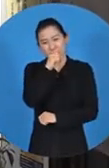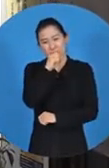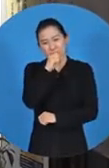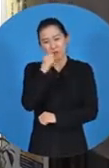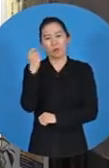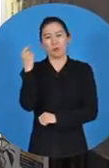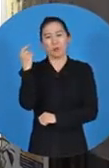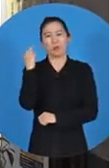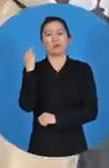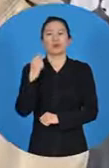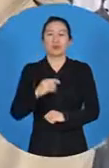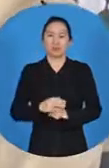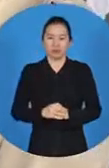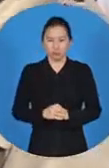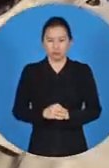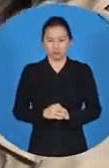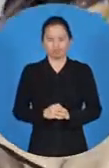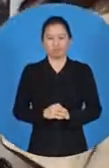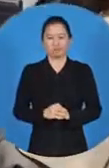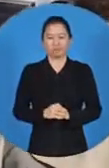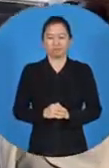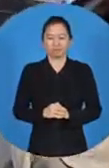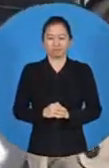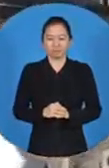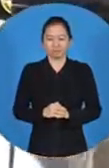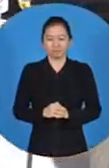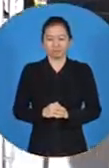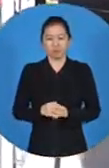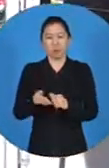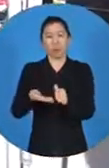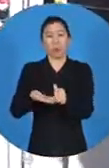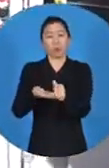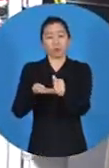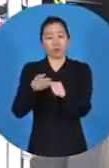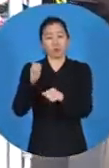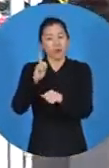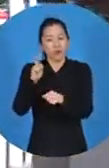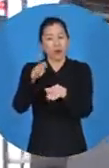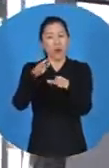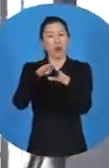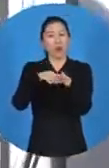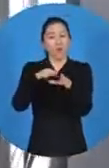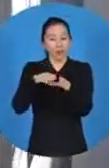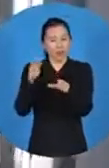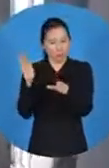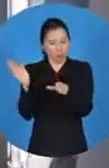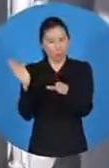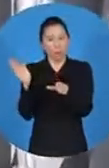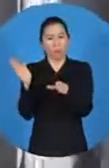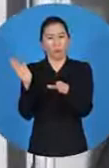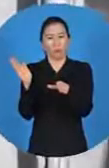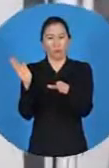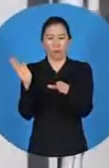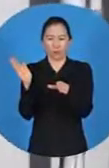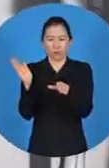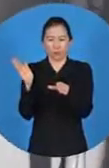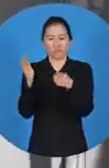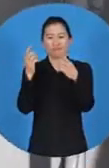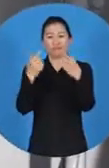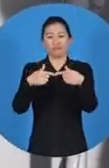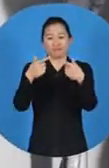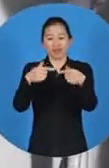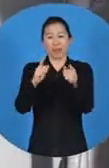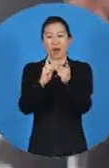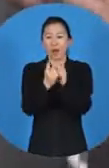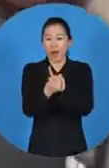ところは思ってます。 今お店のおすすめはお弁当、中でも幕の内弁当は日